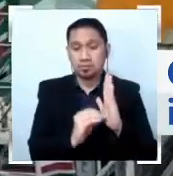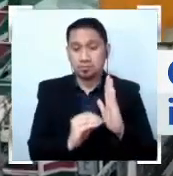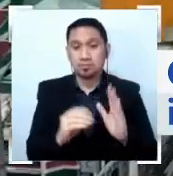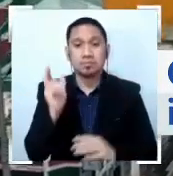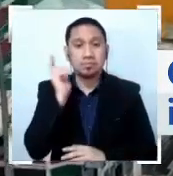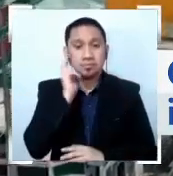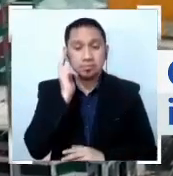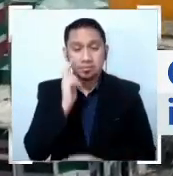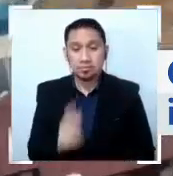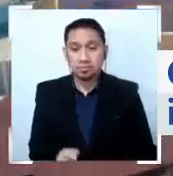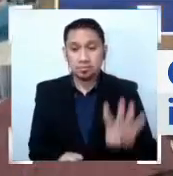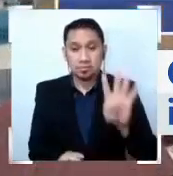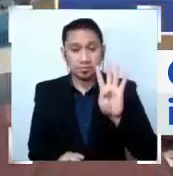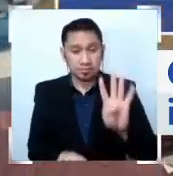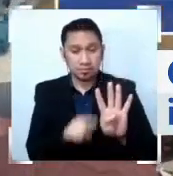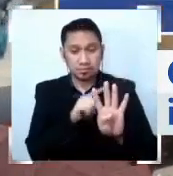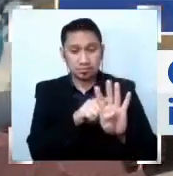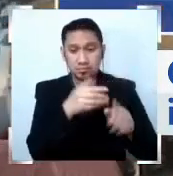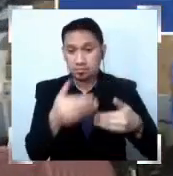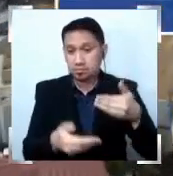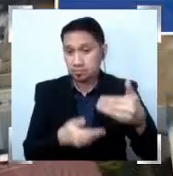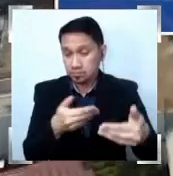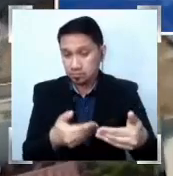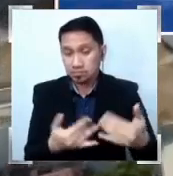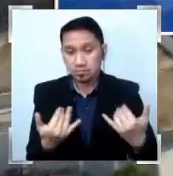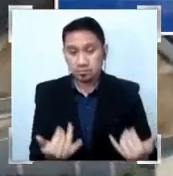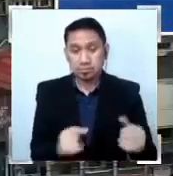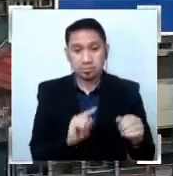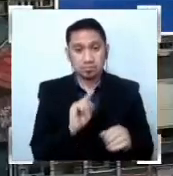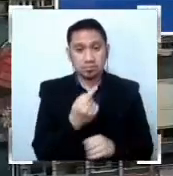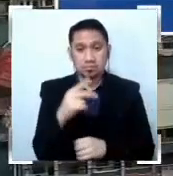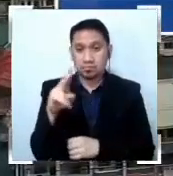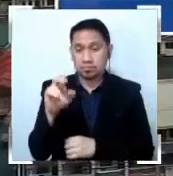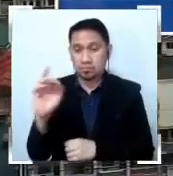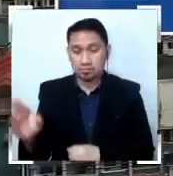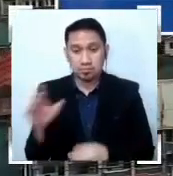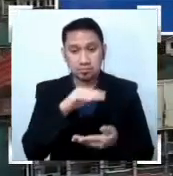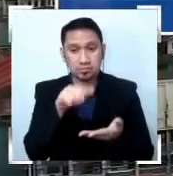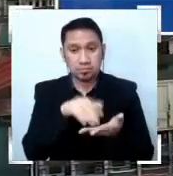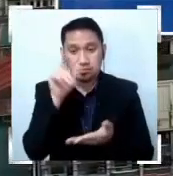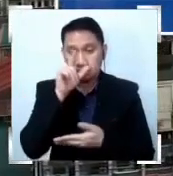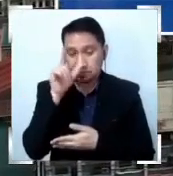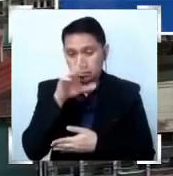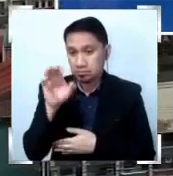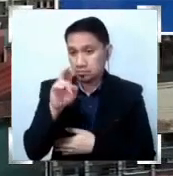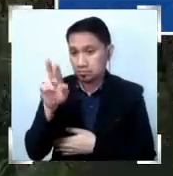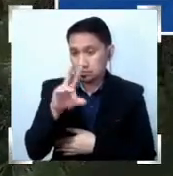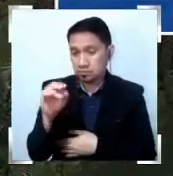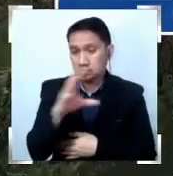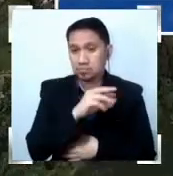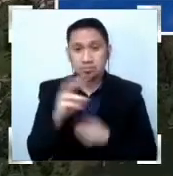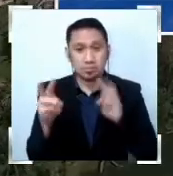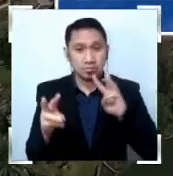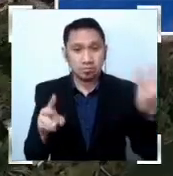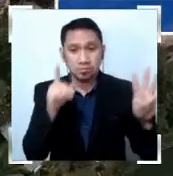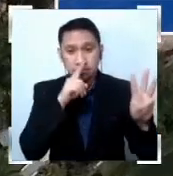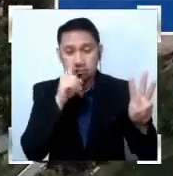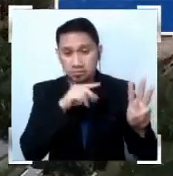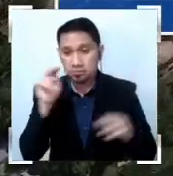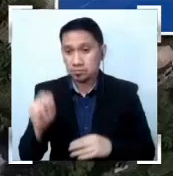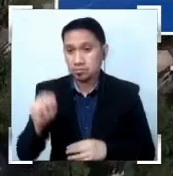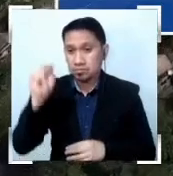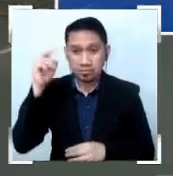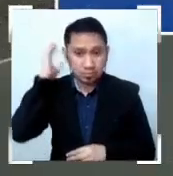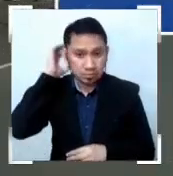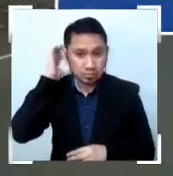ang implementation. Nauna na ang NCR, Central Luzon, Calabar Zone, Central at Western Visayas, Northern Mindanao at Davao